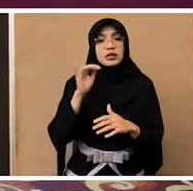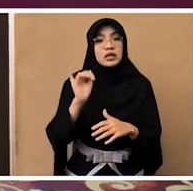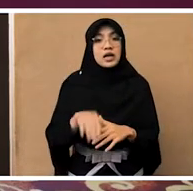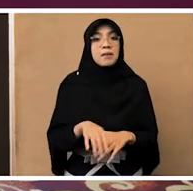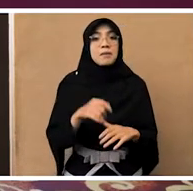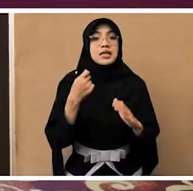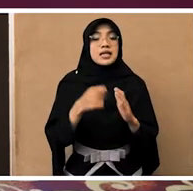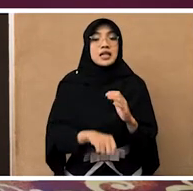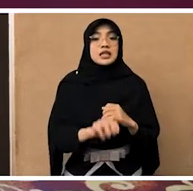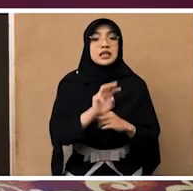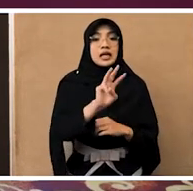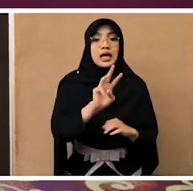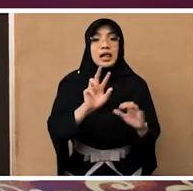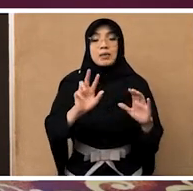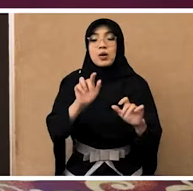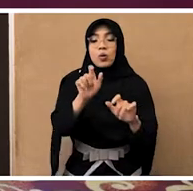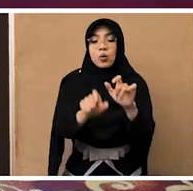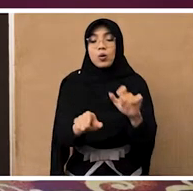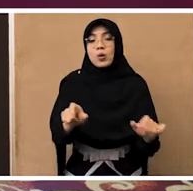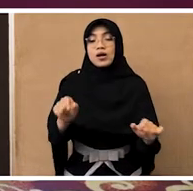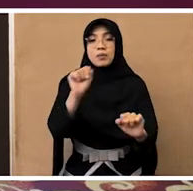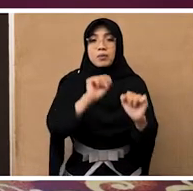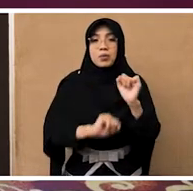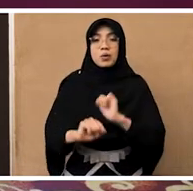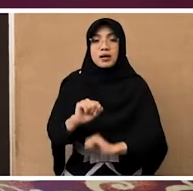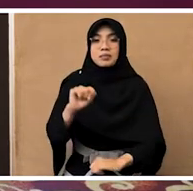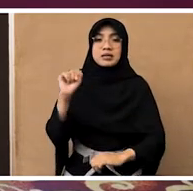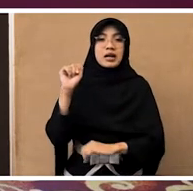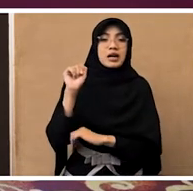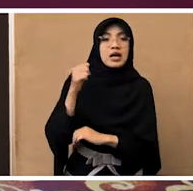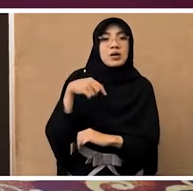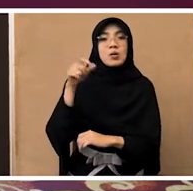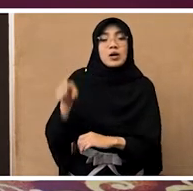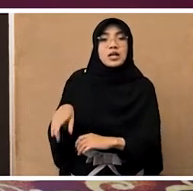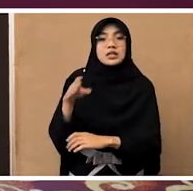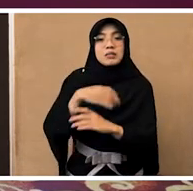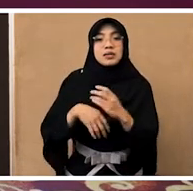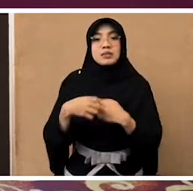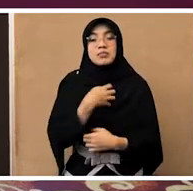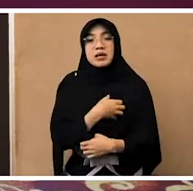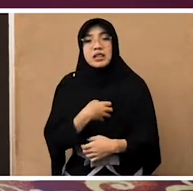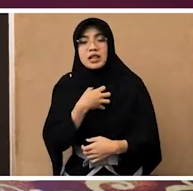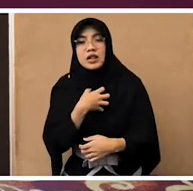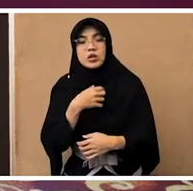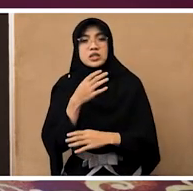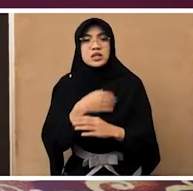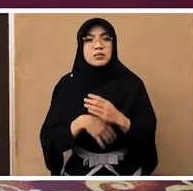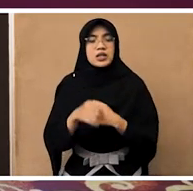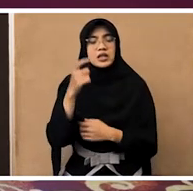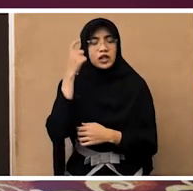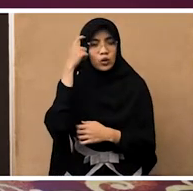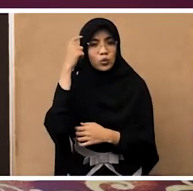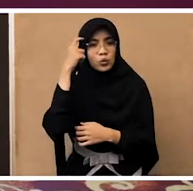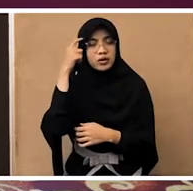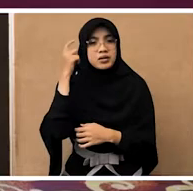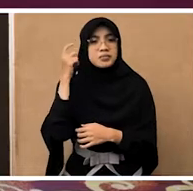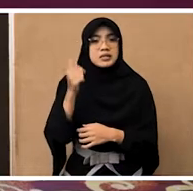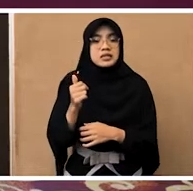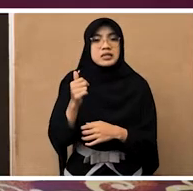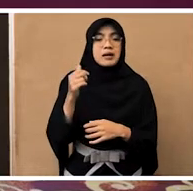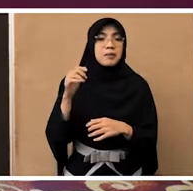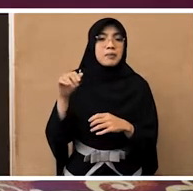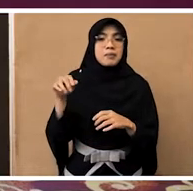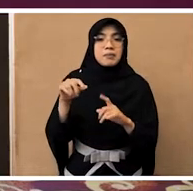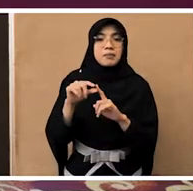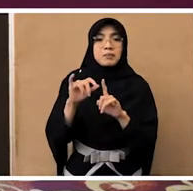ini setiap orang yang pada waktu melakukan tindak pidana menyandang disabilitas mental dan atau disabilizer intelektual dapat dikurangi